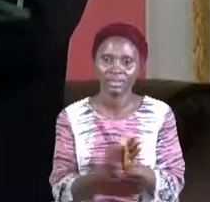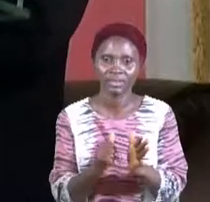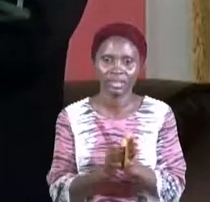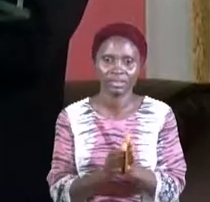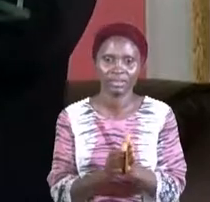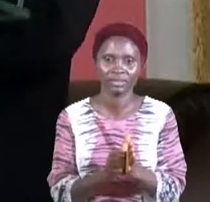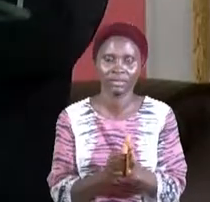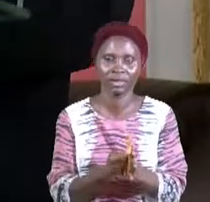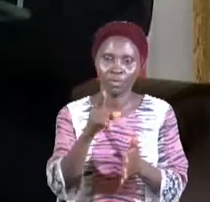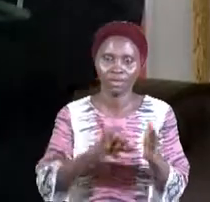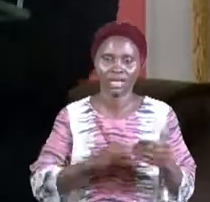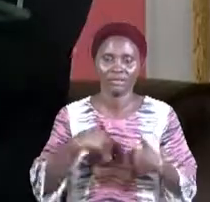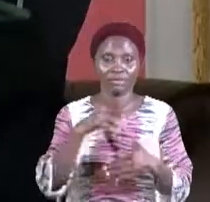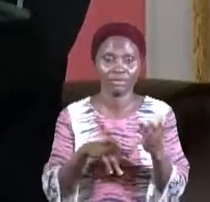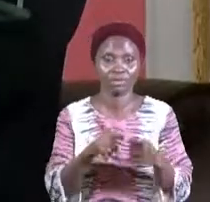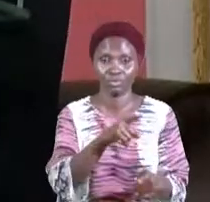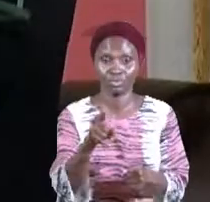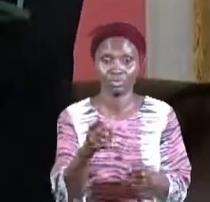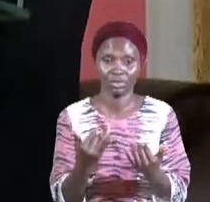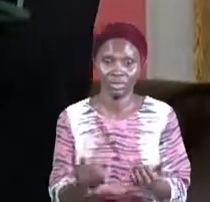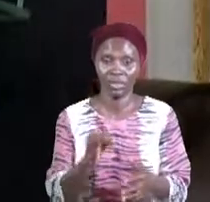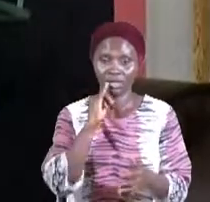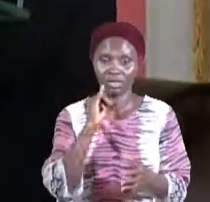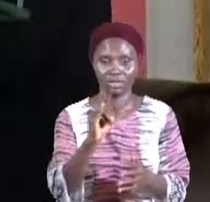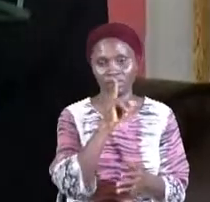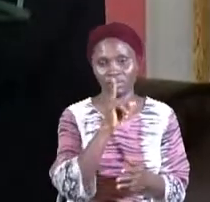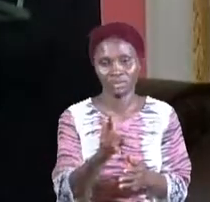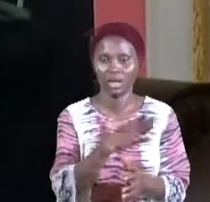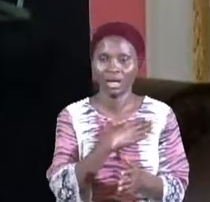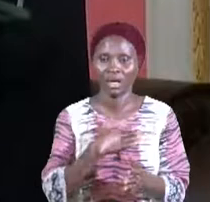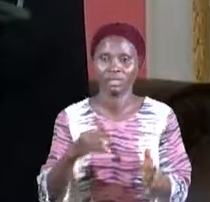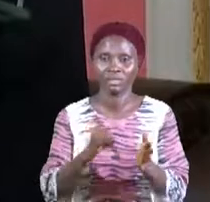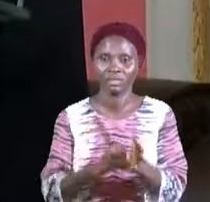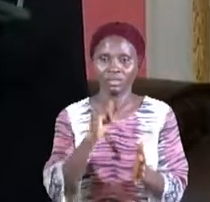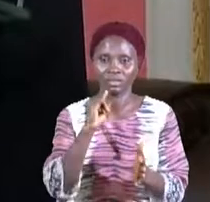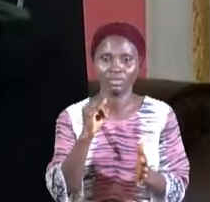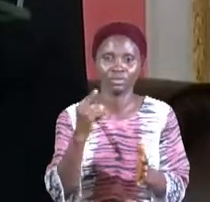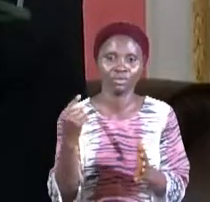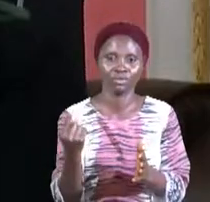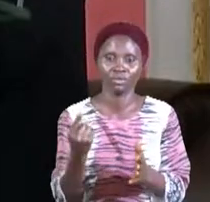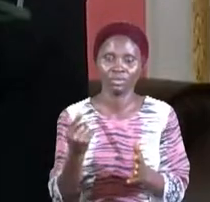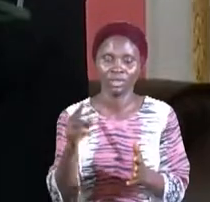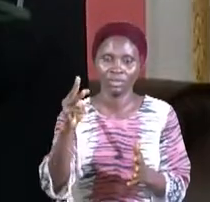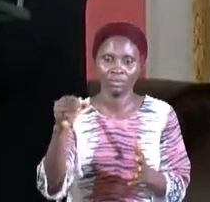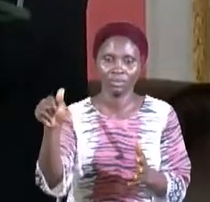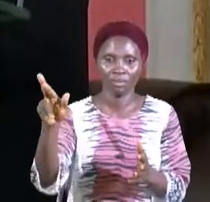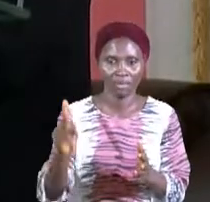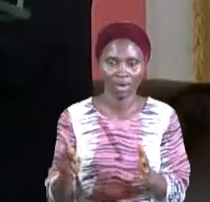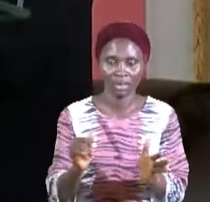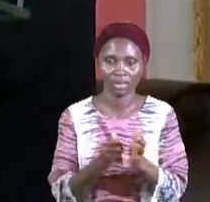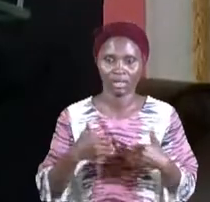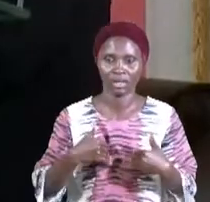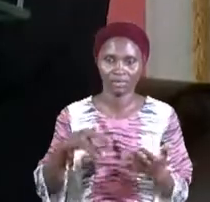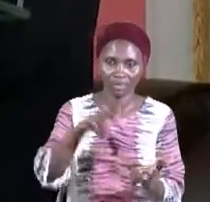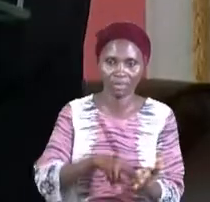Ce que je viens de vous lire maintenant est unique. Et c'est seulement Marc qui a enregistré ce